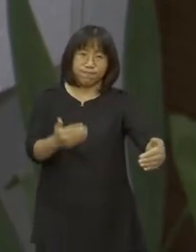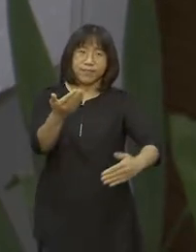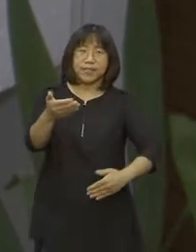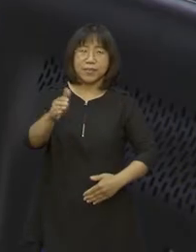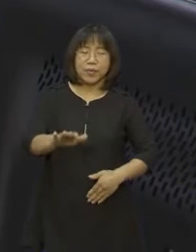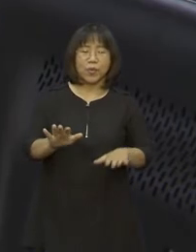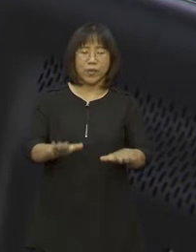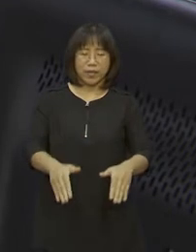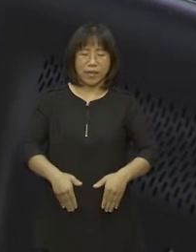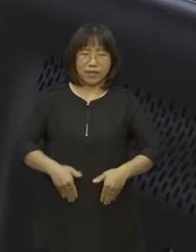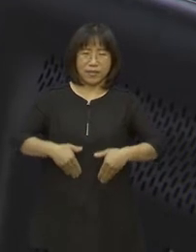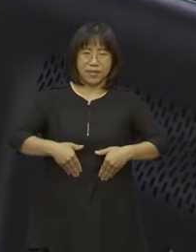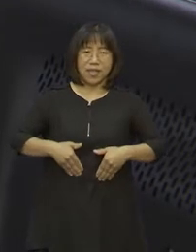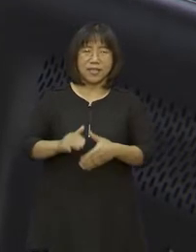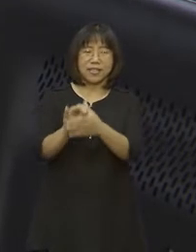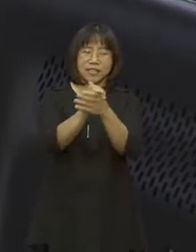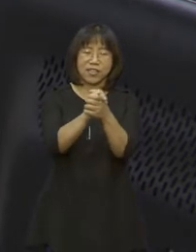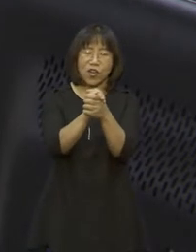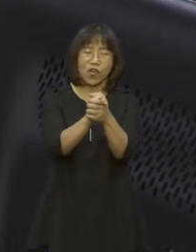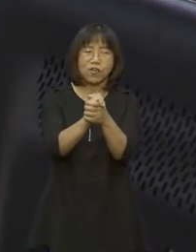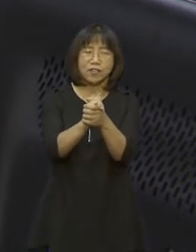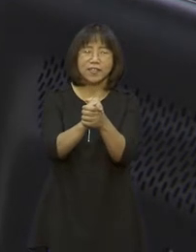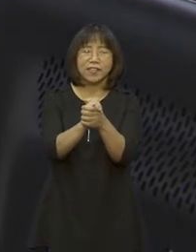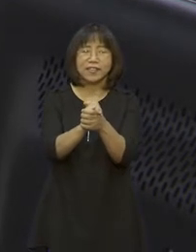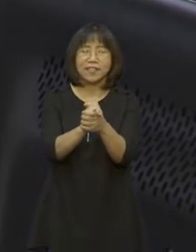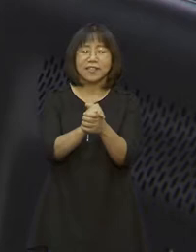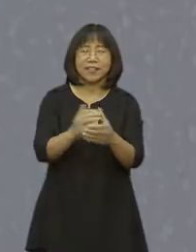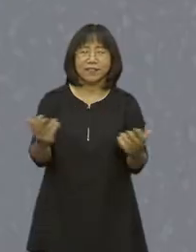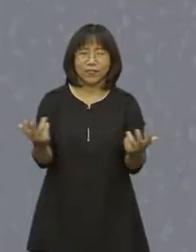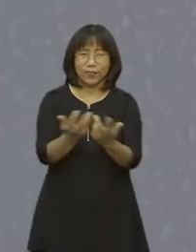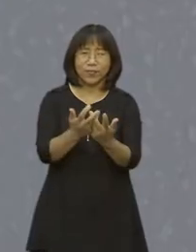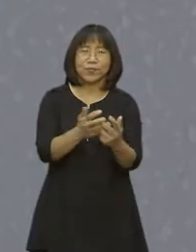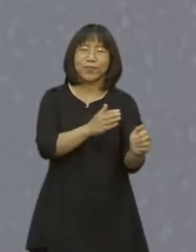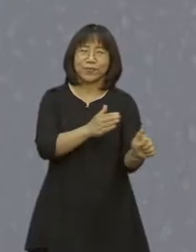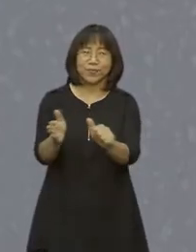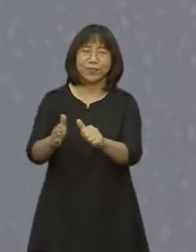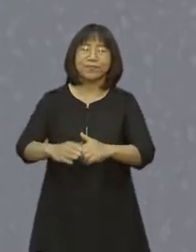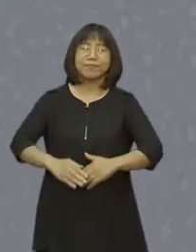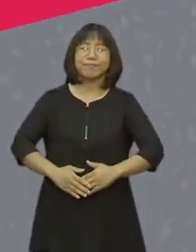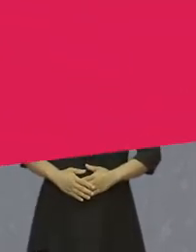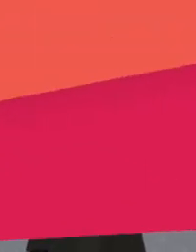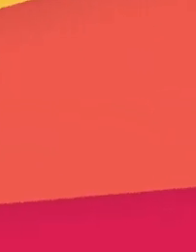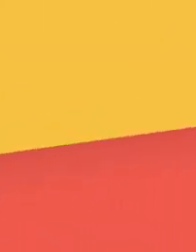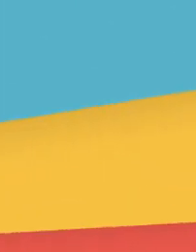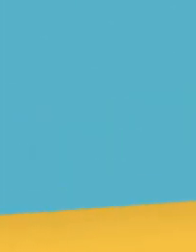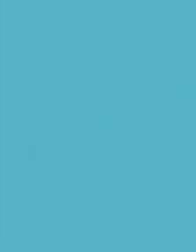두고 있지만 올해도 따뜻하고 훈훈한 정이 넘쳐나길 기대합니다.